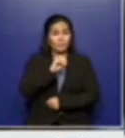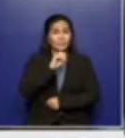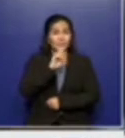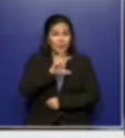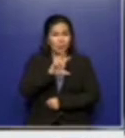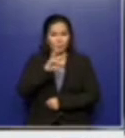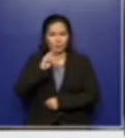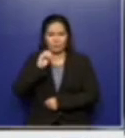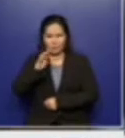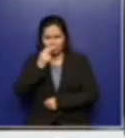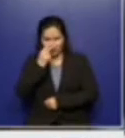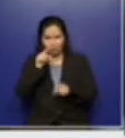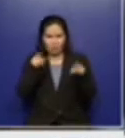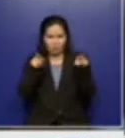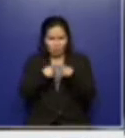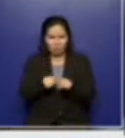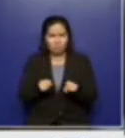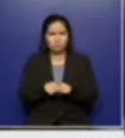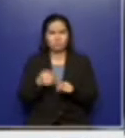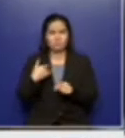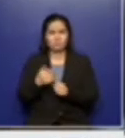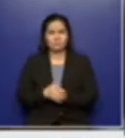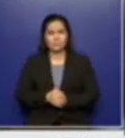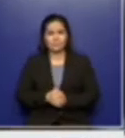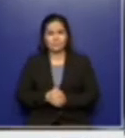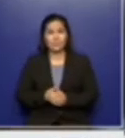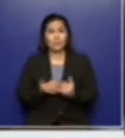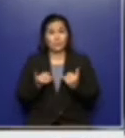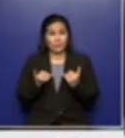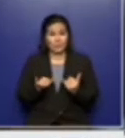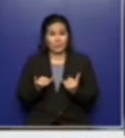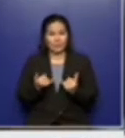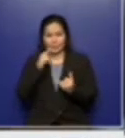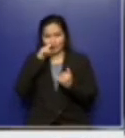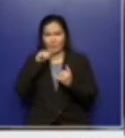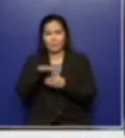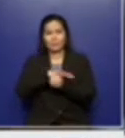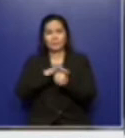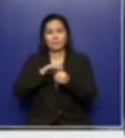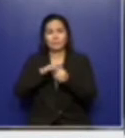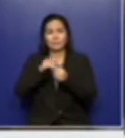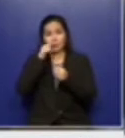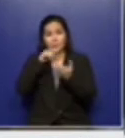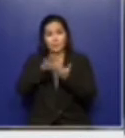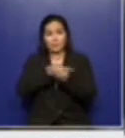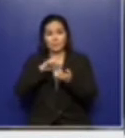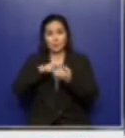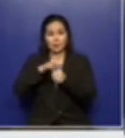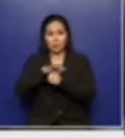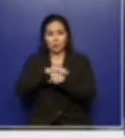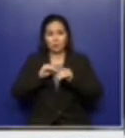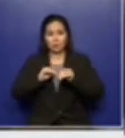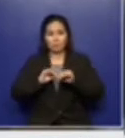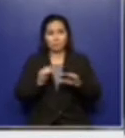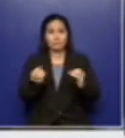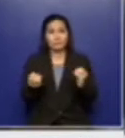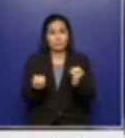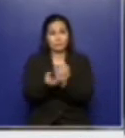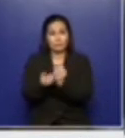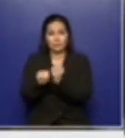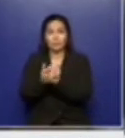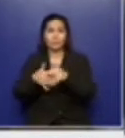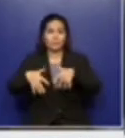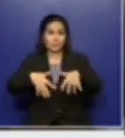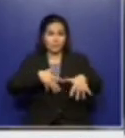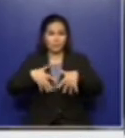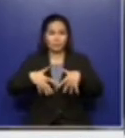างกันวันนี้นะครับเรามีโรคระบาดโควิด19ทำให้ประชาชนได้รับผลกระทบเดือดร้